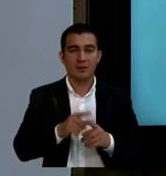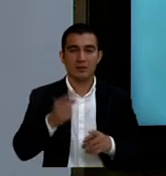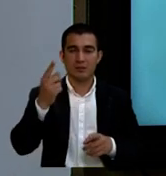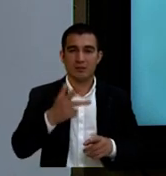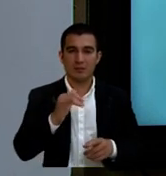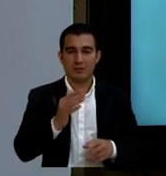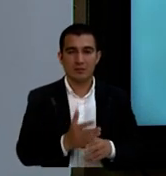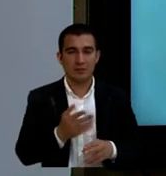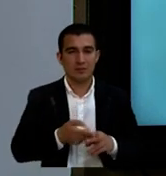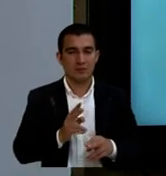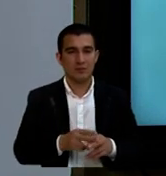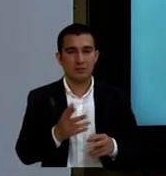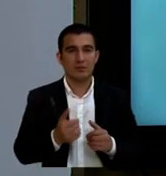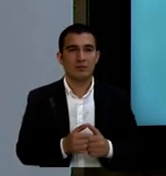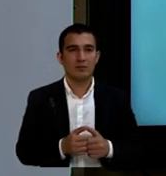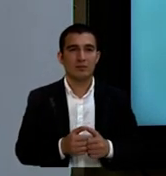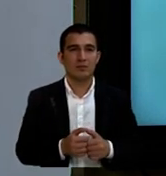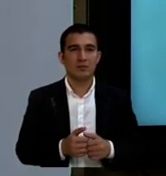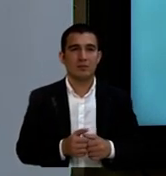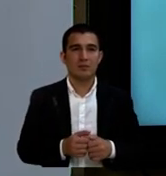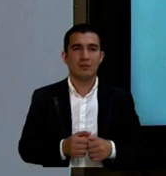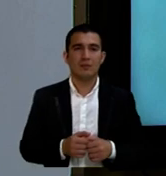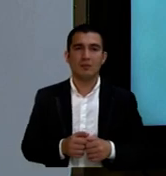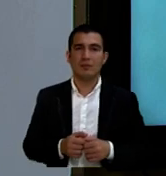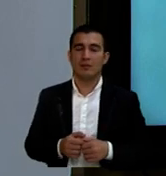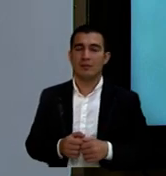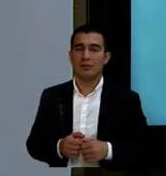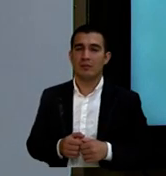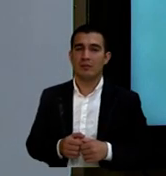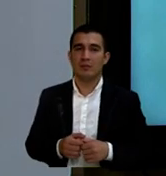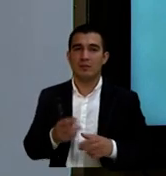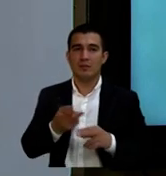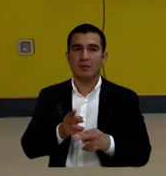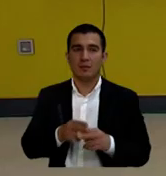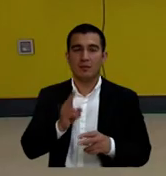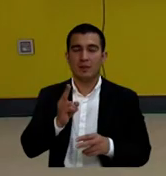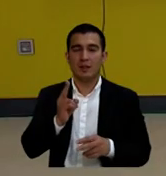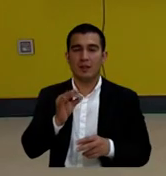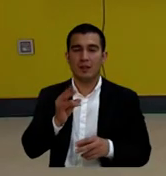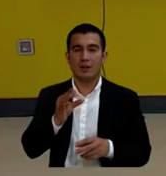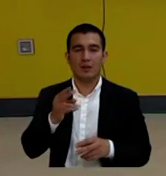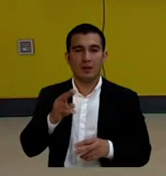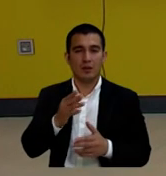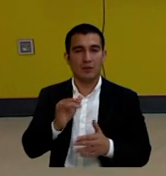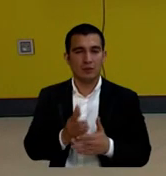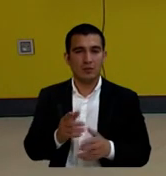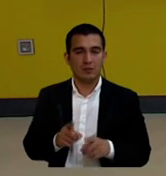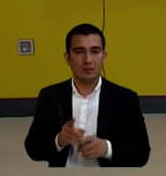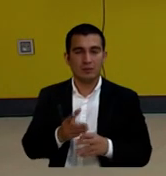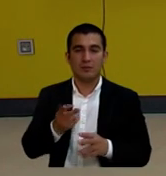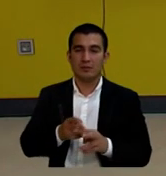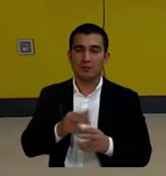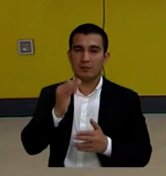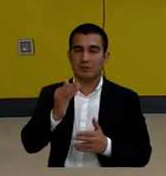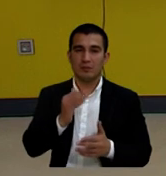kabi turlar edi. Albatta, kinoya ham bor edi buning ichida. Mana shu belgilar